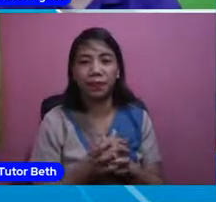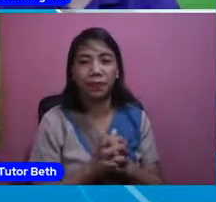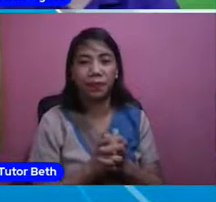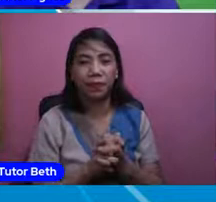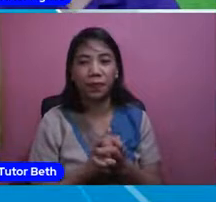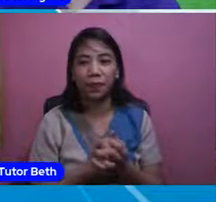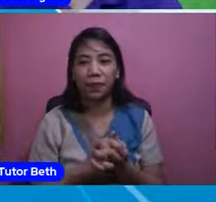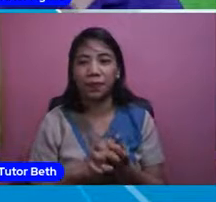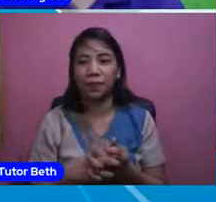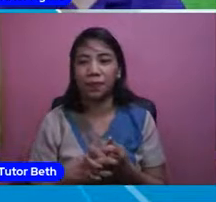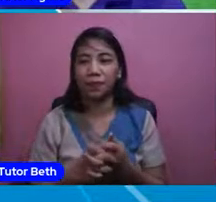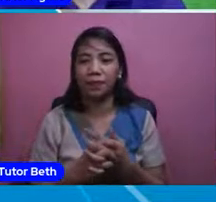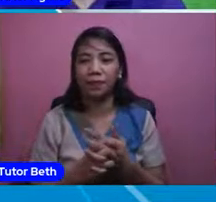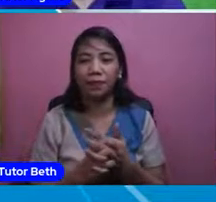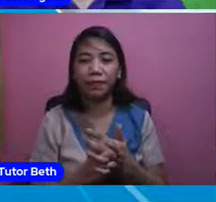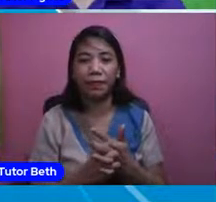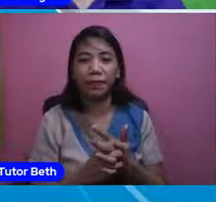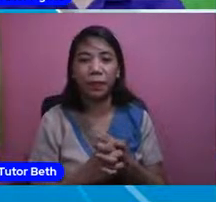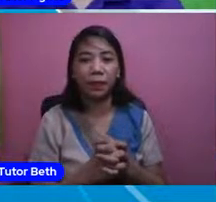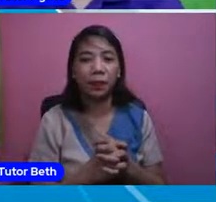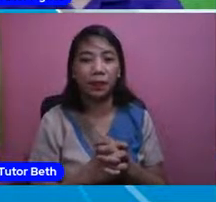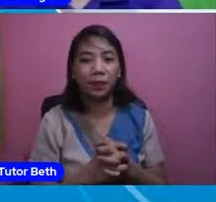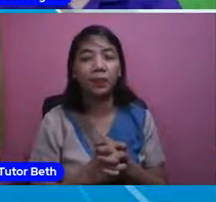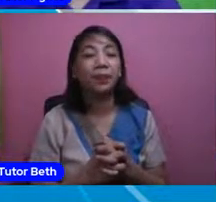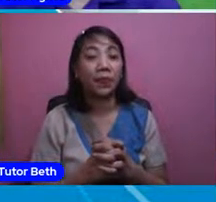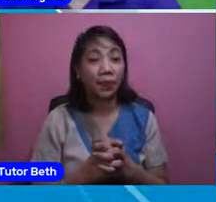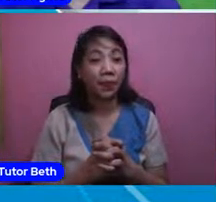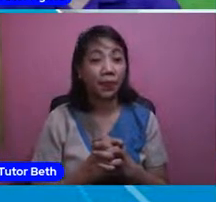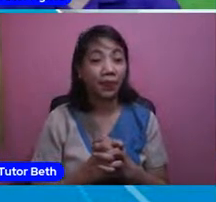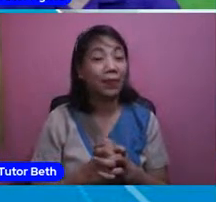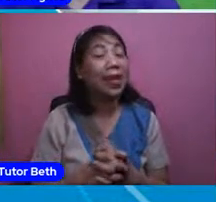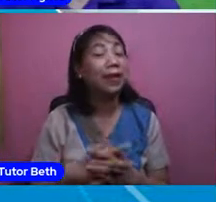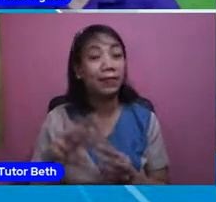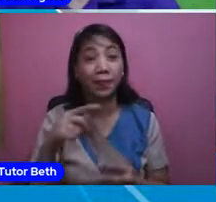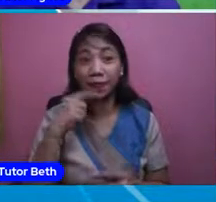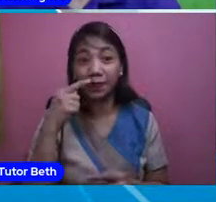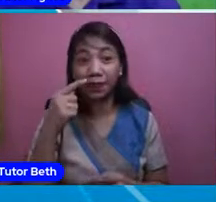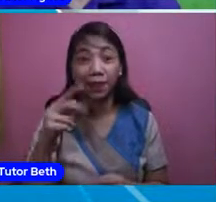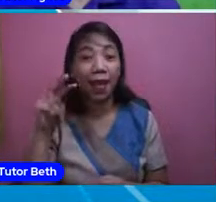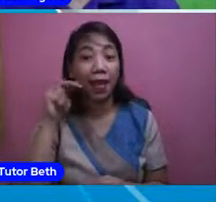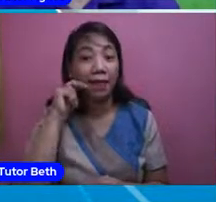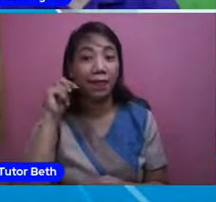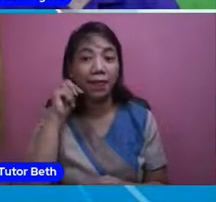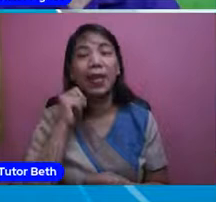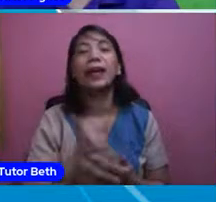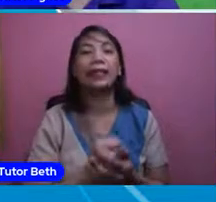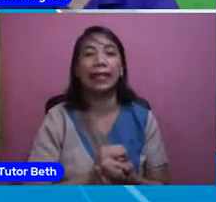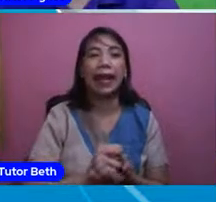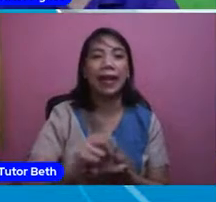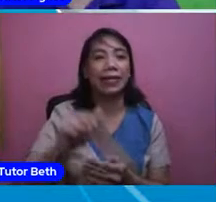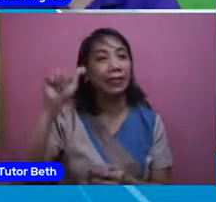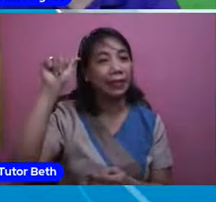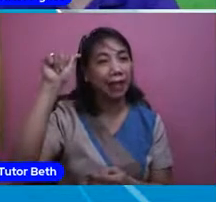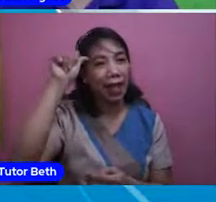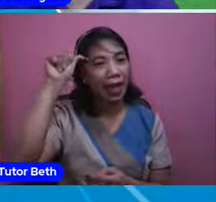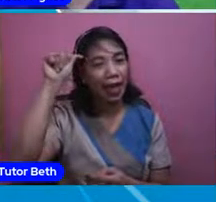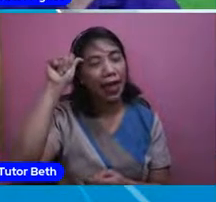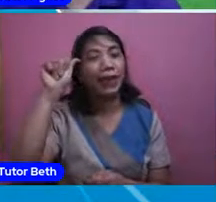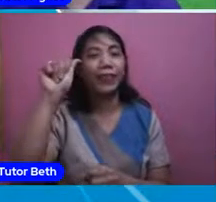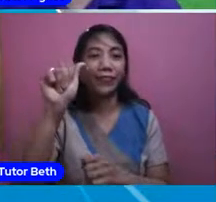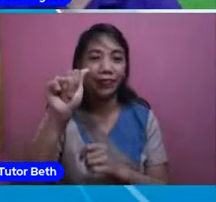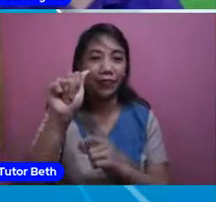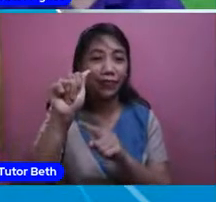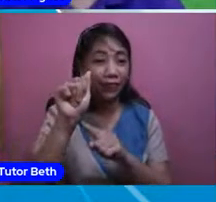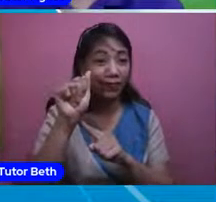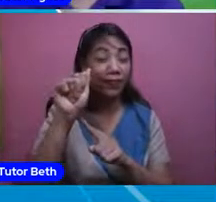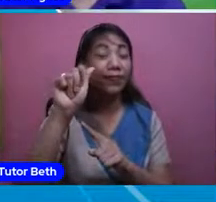kwento sa inyo? Okay, sabi ni Nelly Ilagan, Alvin po. Tama, natandaan ni Nelly yung